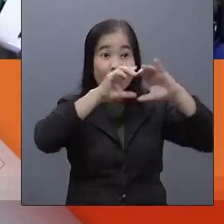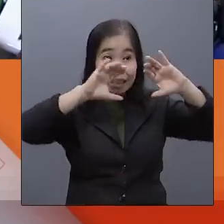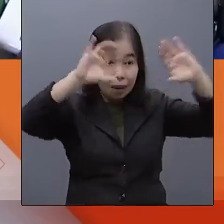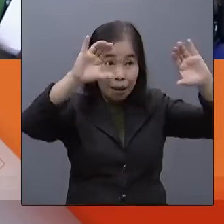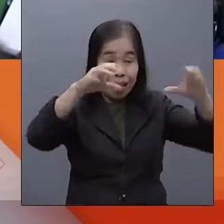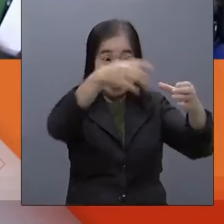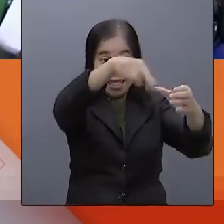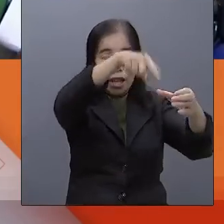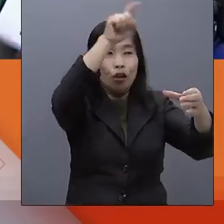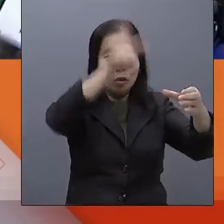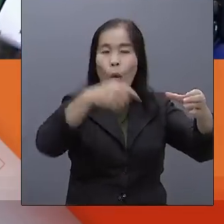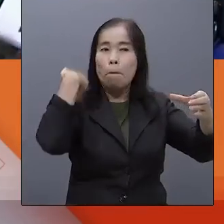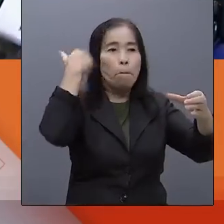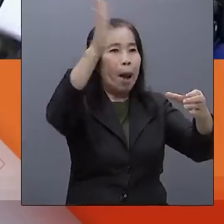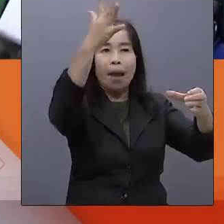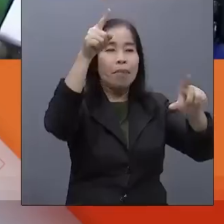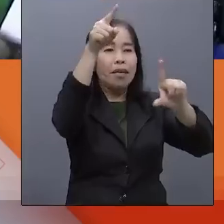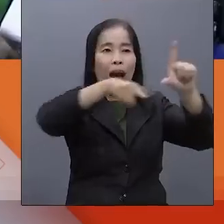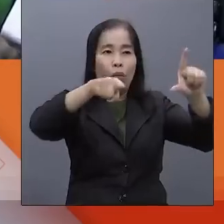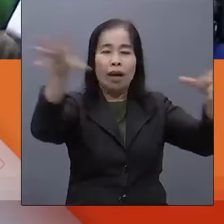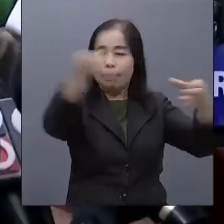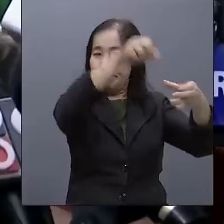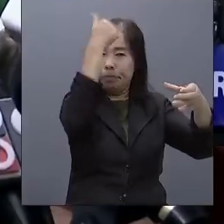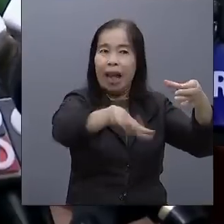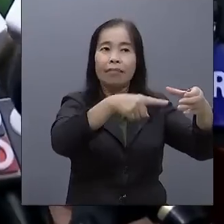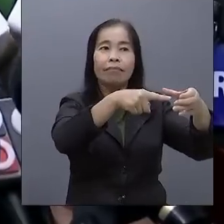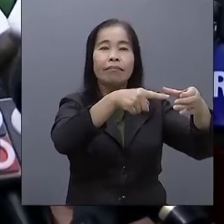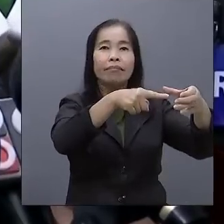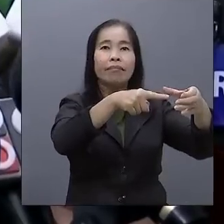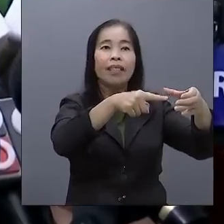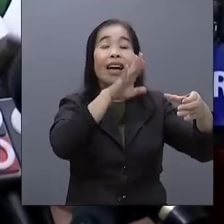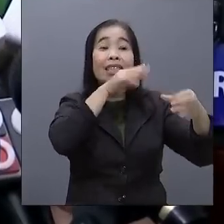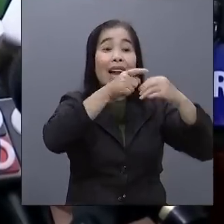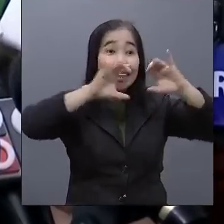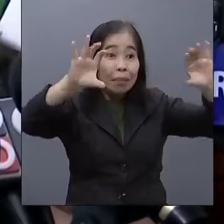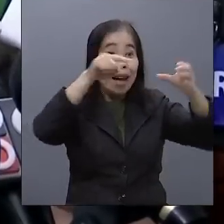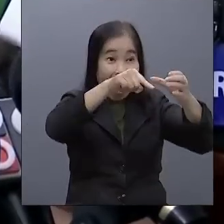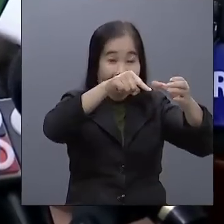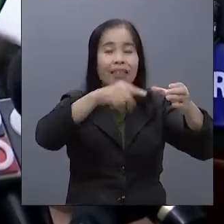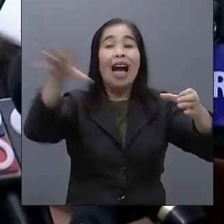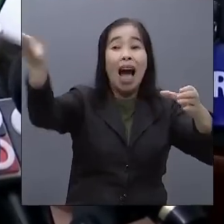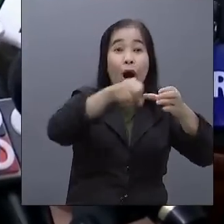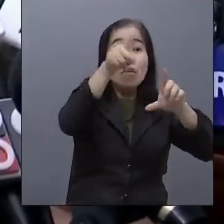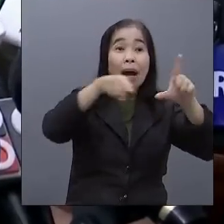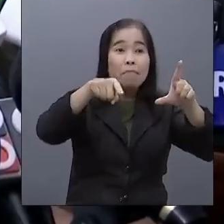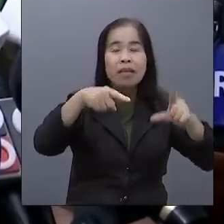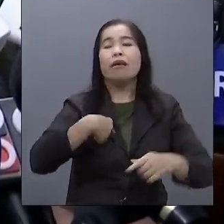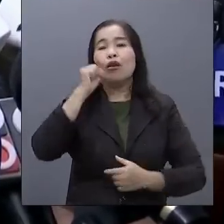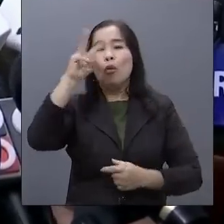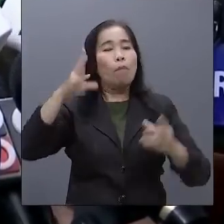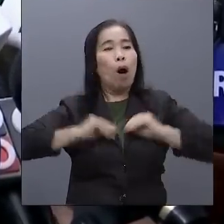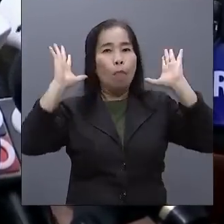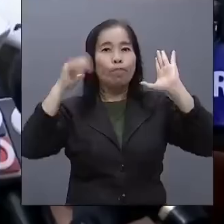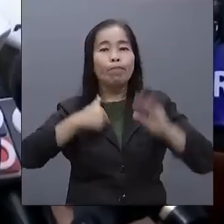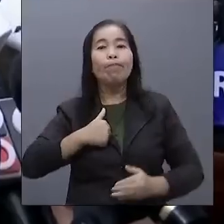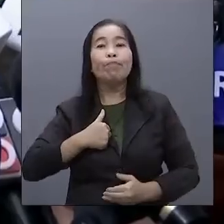นั้นต้องไม่มีภาคก้าวไกลครับแปลว่าจะให้เพื่อนไทยนำก็ทางสนส่วนใหญ่ก็จะไม่โหดให้หรอคะ